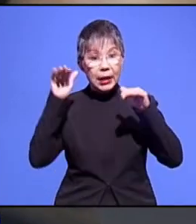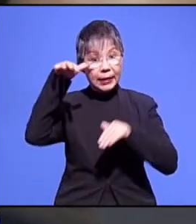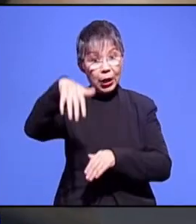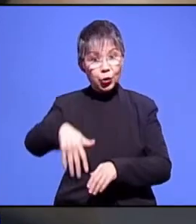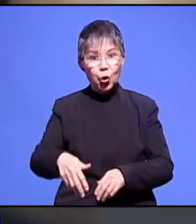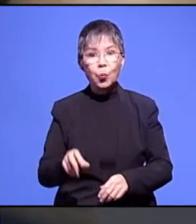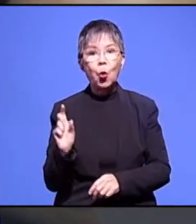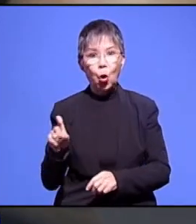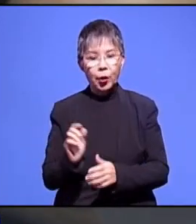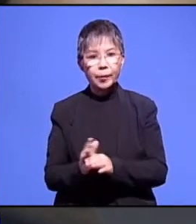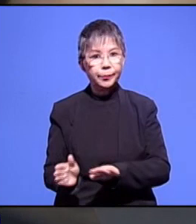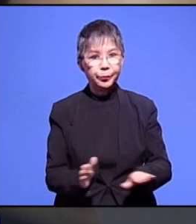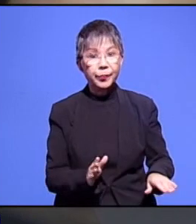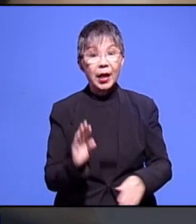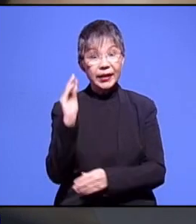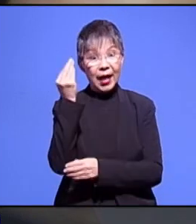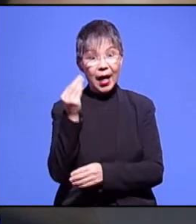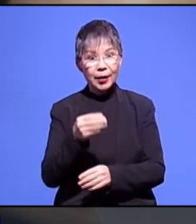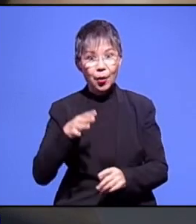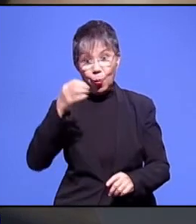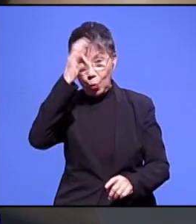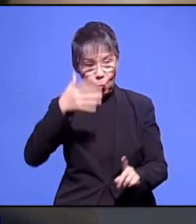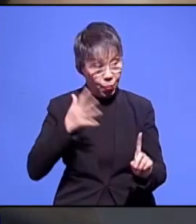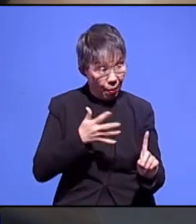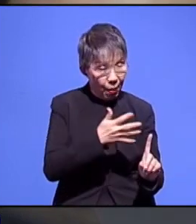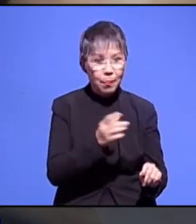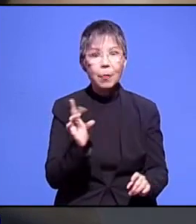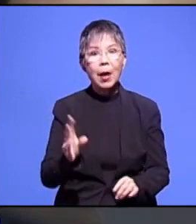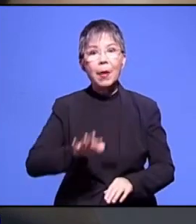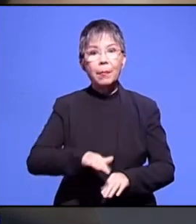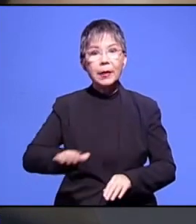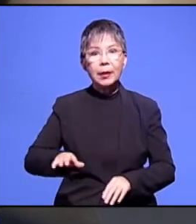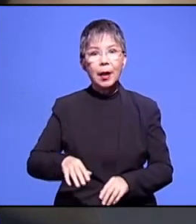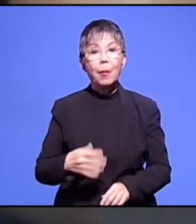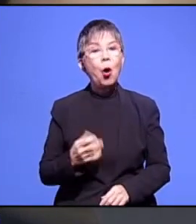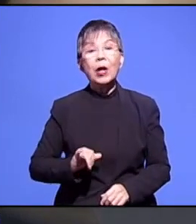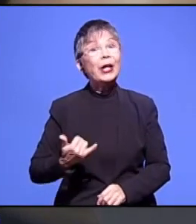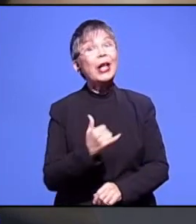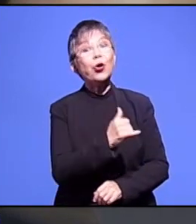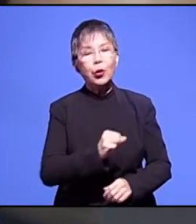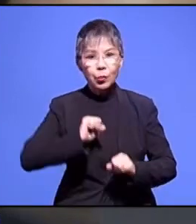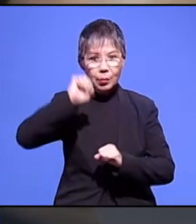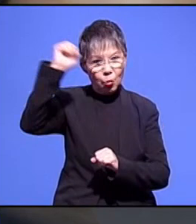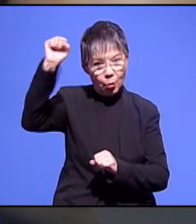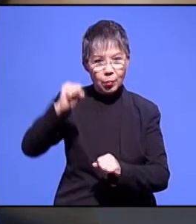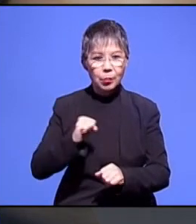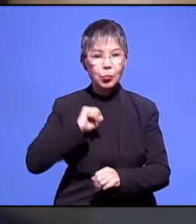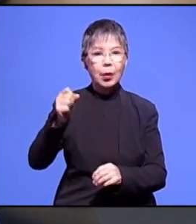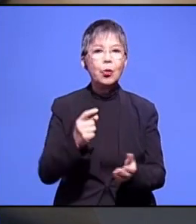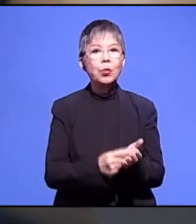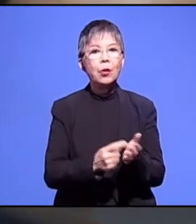sementara di ibukota aksi kejar-kejaran mewarnai penangkapan sejumlah pelajar yang diduga hendak mengikuti unjuk rasa menolak